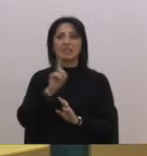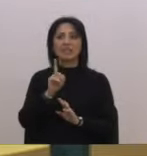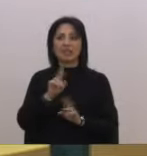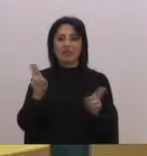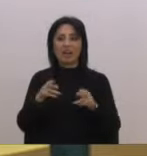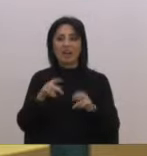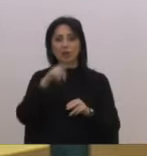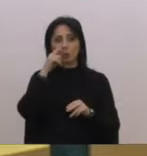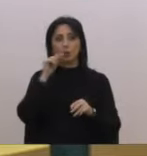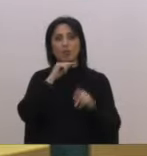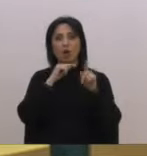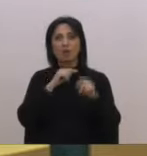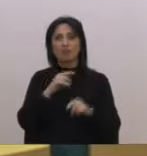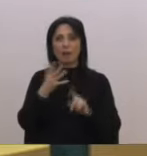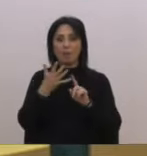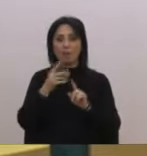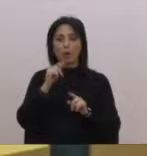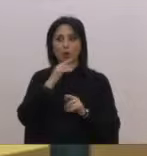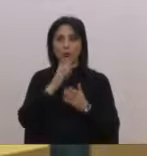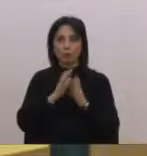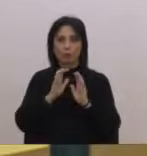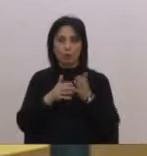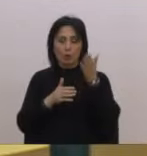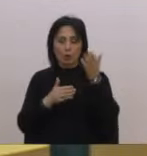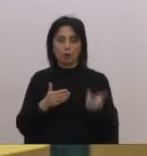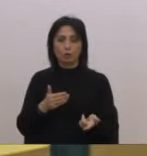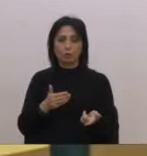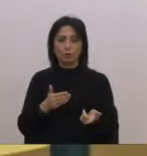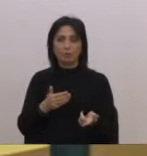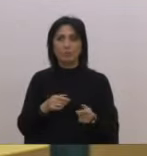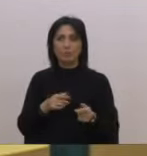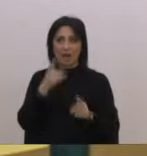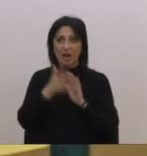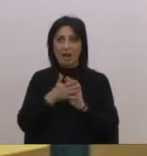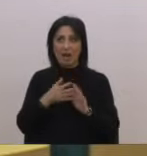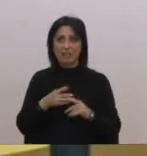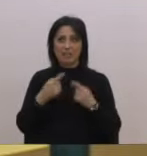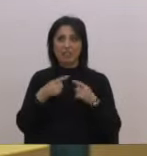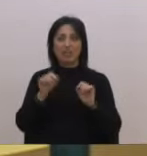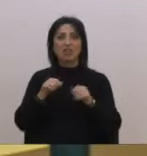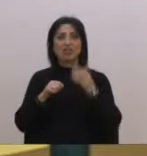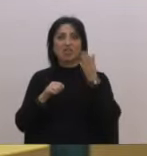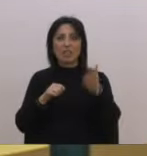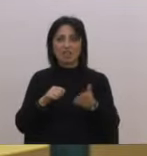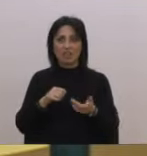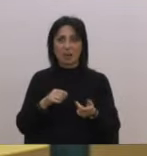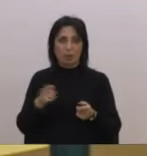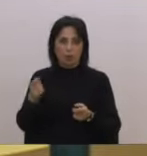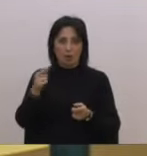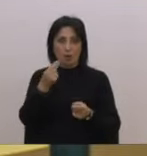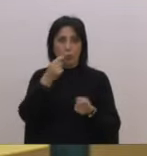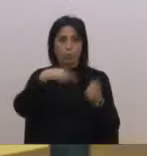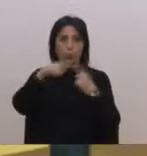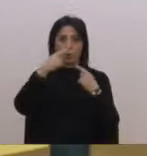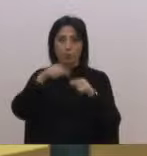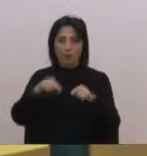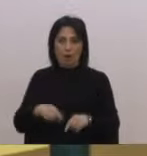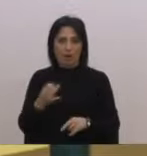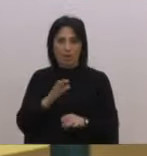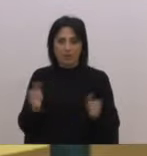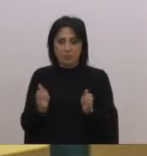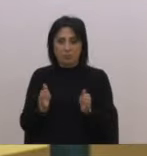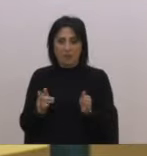viangarișe, tu ruset economica, smehut economica, ari soglioși. Tu ca să gemis scoa și să zelo ve vedea scoa pultria lupta, ai interesul tic. Ce mai colea